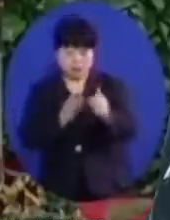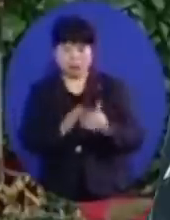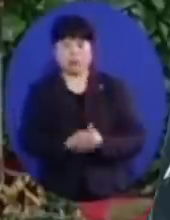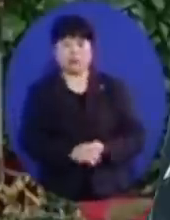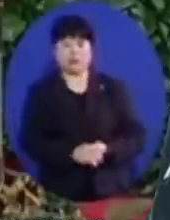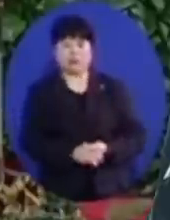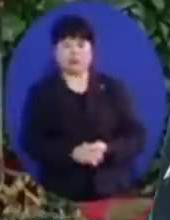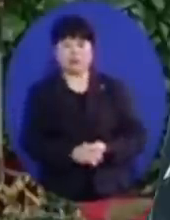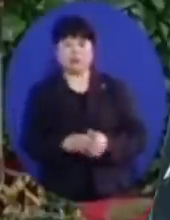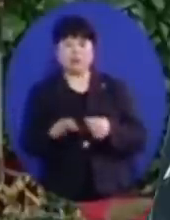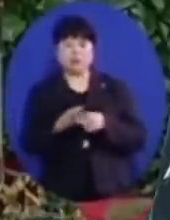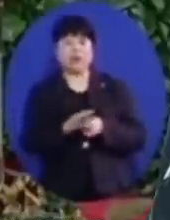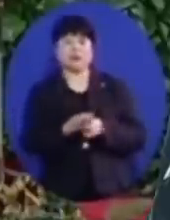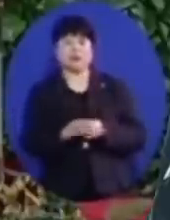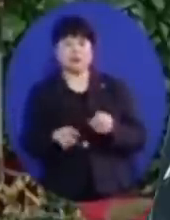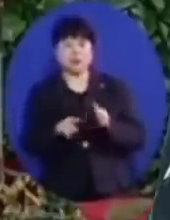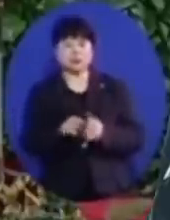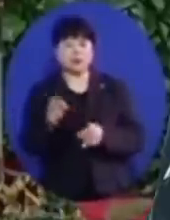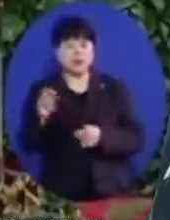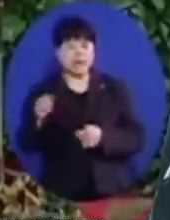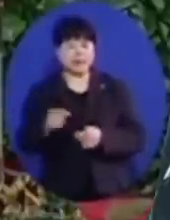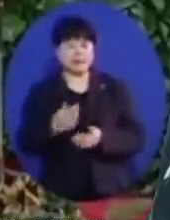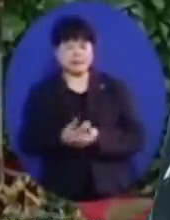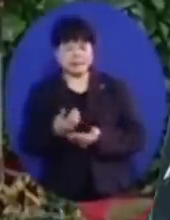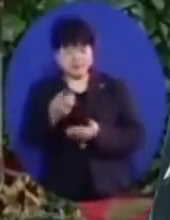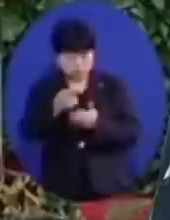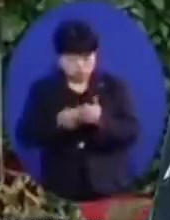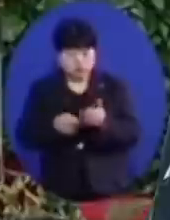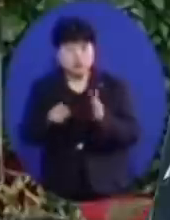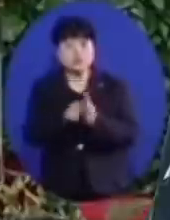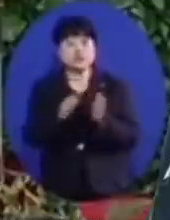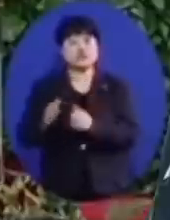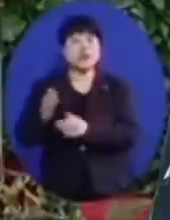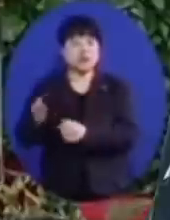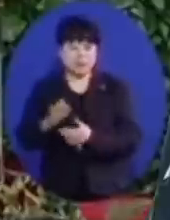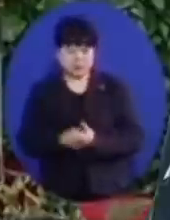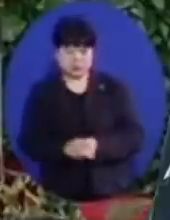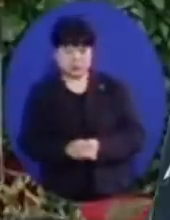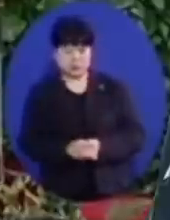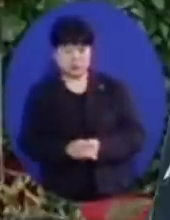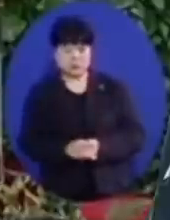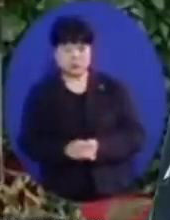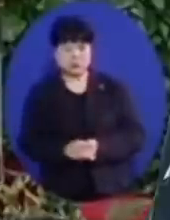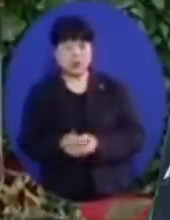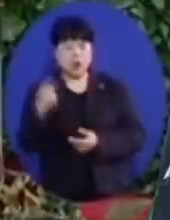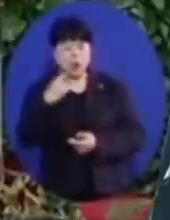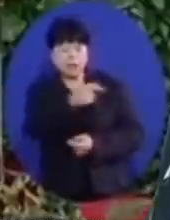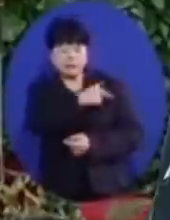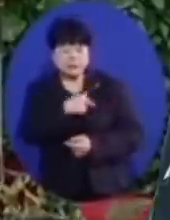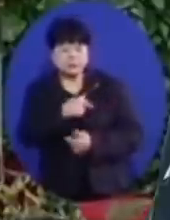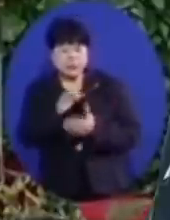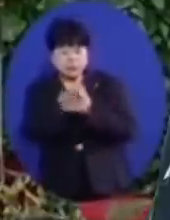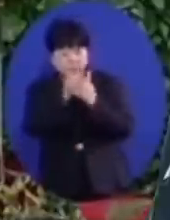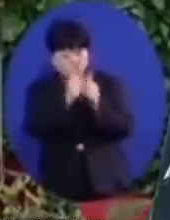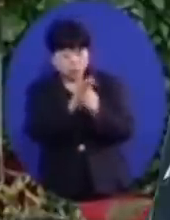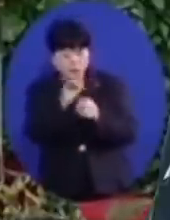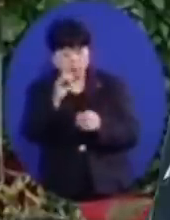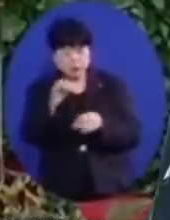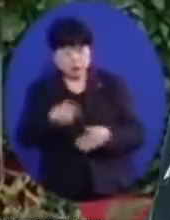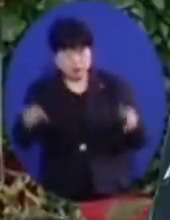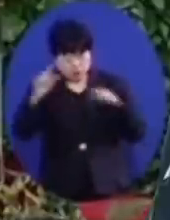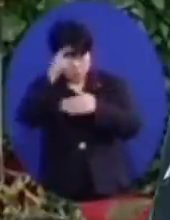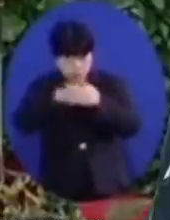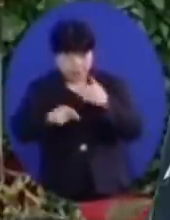했습니다 그리고 만일의 사태를 위해서 간이식을 위한 준비를 해야 한다고 말했던 것입니다 그런데 황 집사를 위한 중보기도가 있던 급류 철학